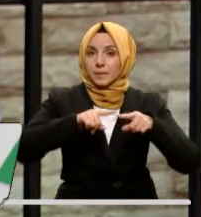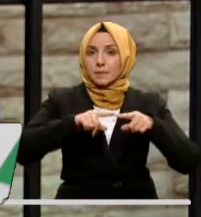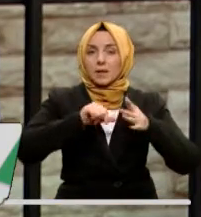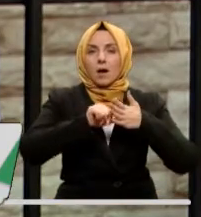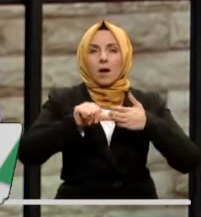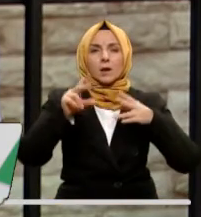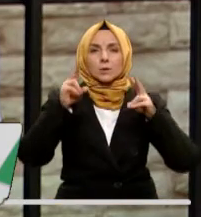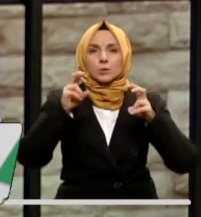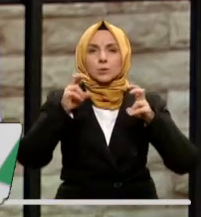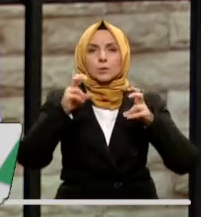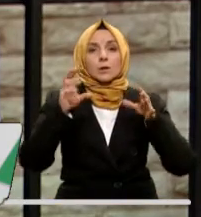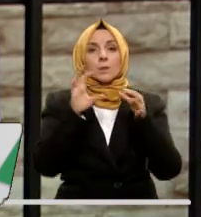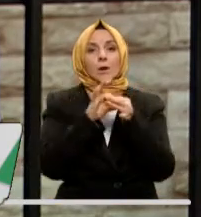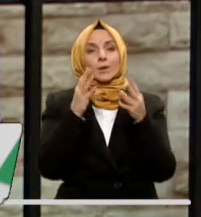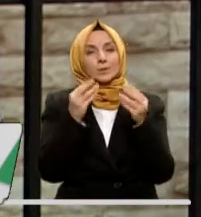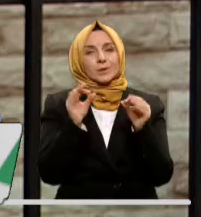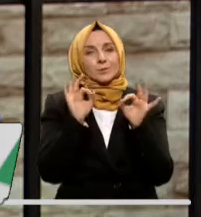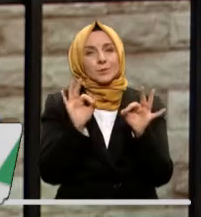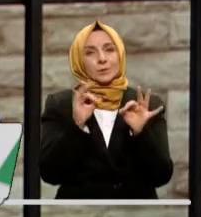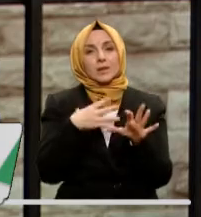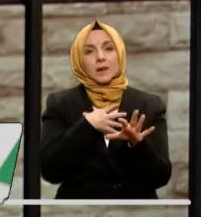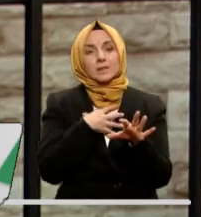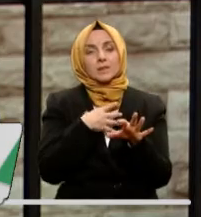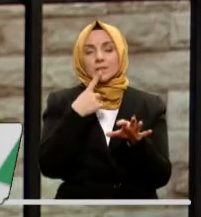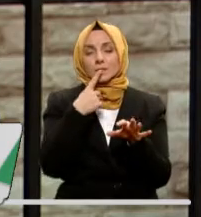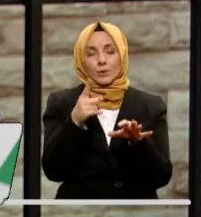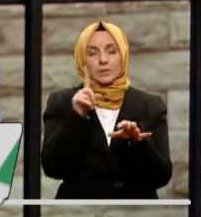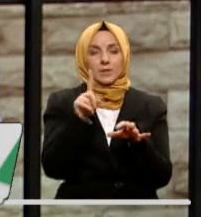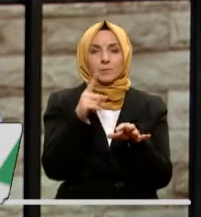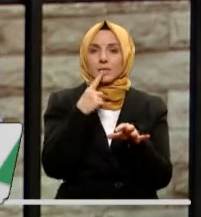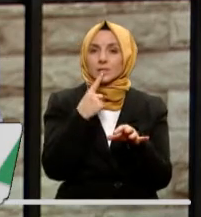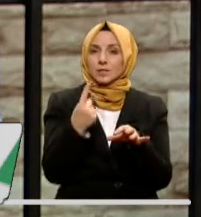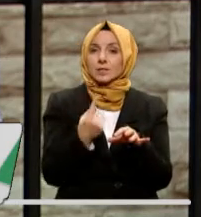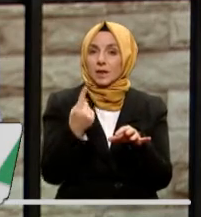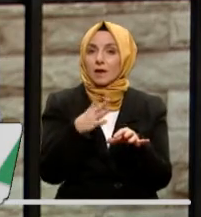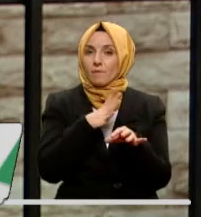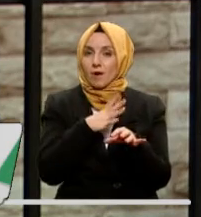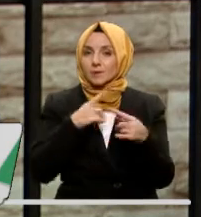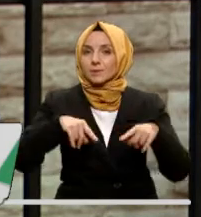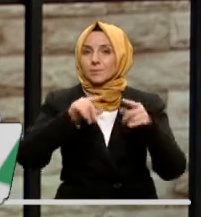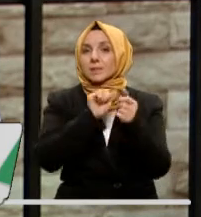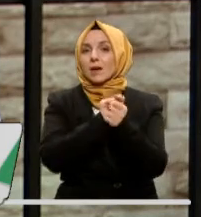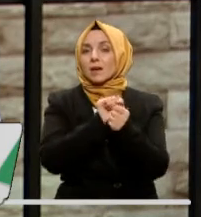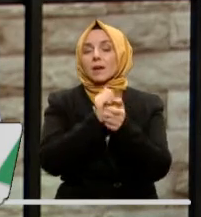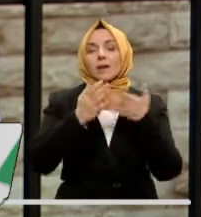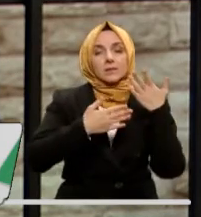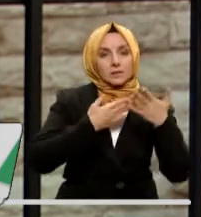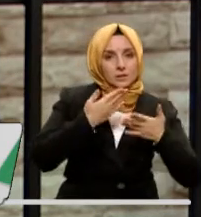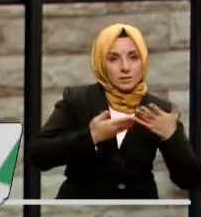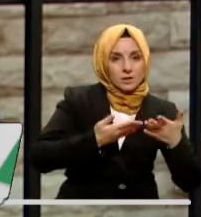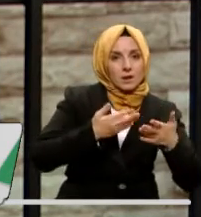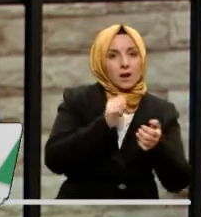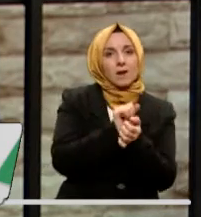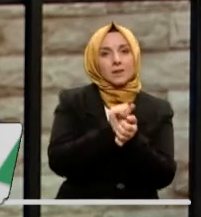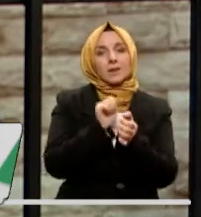her konuyla alakalı mutlaka dinin söyleyeceği bir söz vardır ve biz aileye hitap edeceksek aileyi